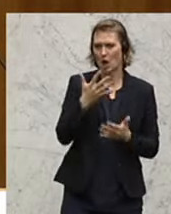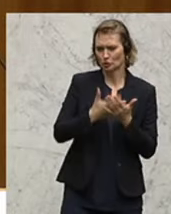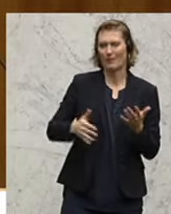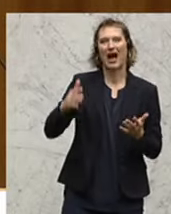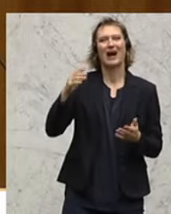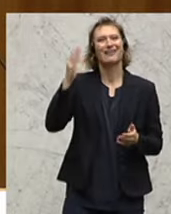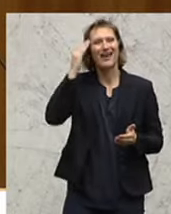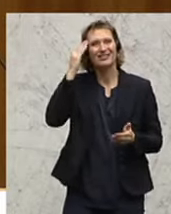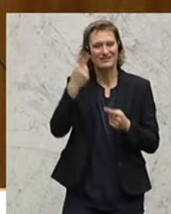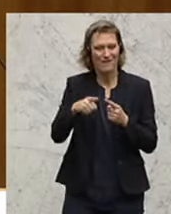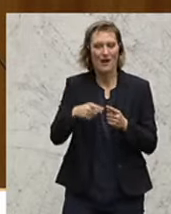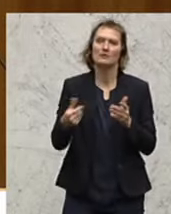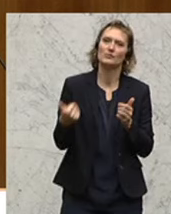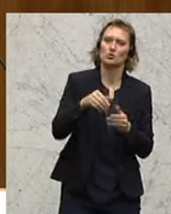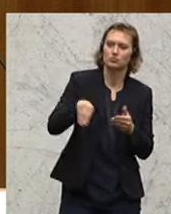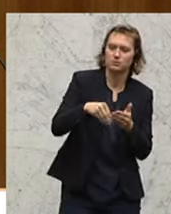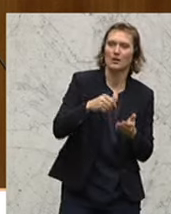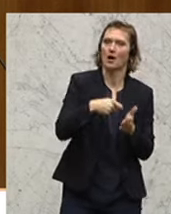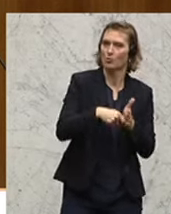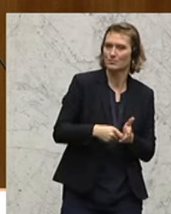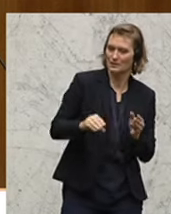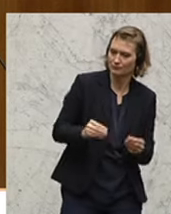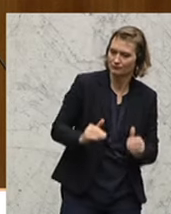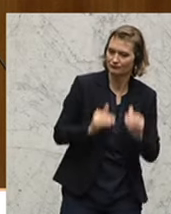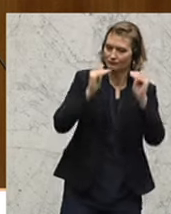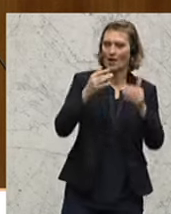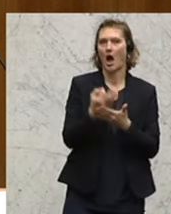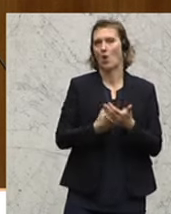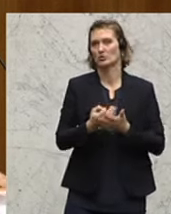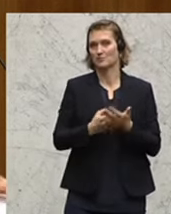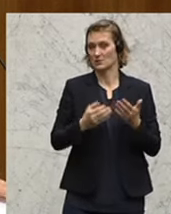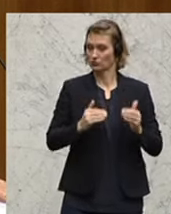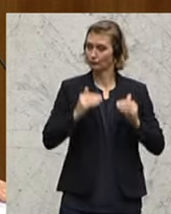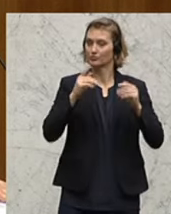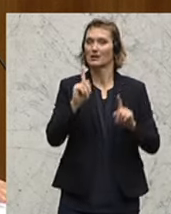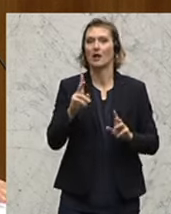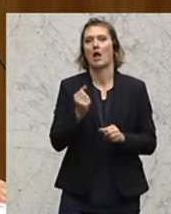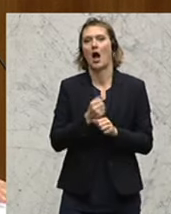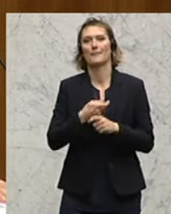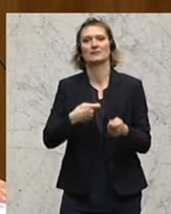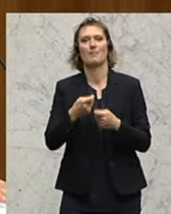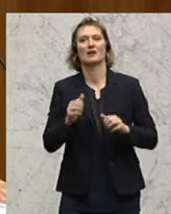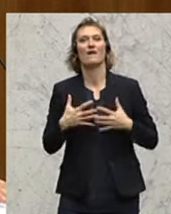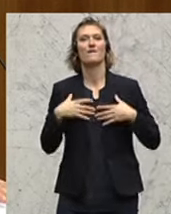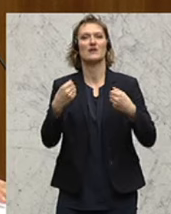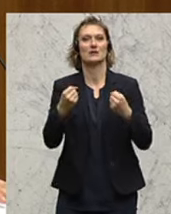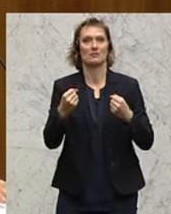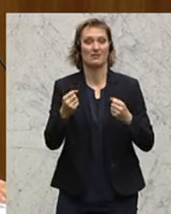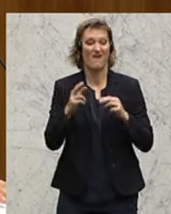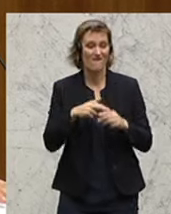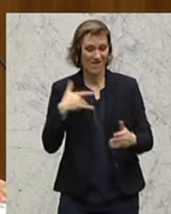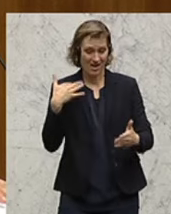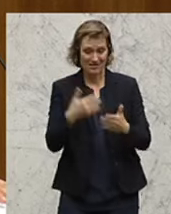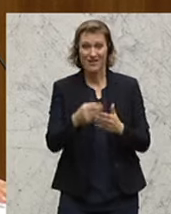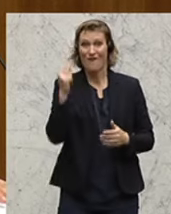Sprachkenntnisse auf Vordermann zu bringen und um an der Ausbildung dieser Menschen zu arbeiten, um sie arbeitsmarktfit zu machen. Alles, was sie da versäumen, rächt